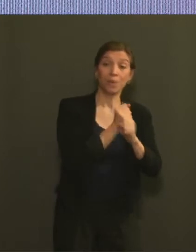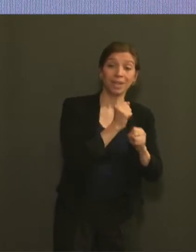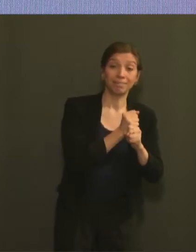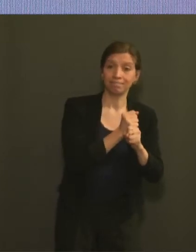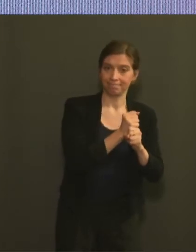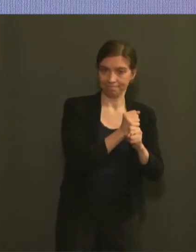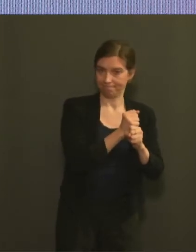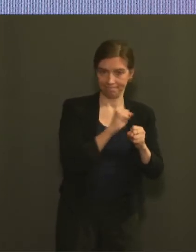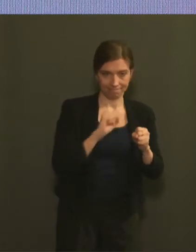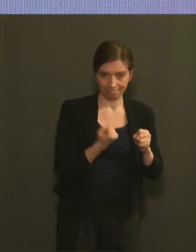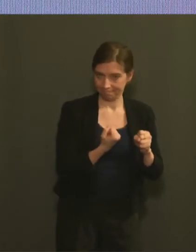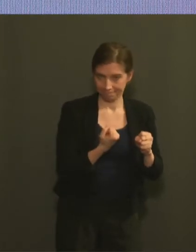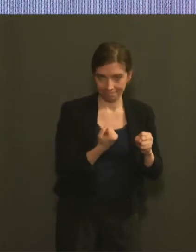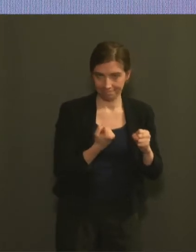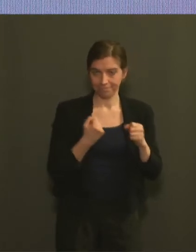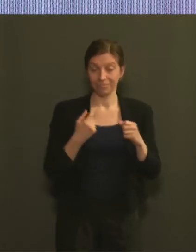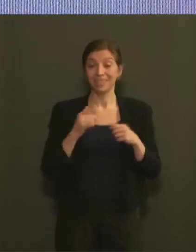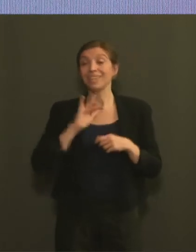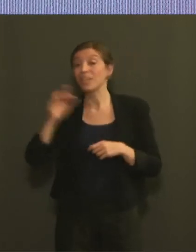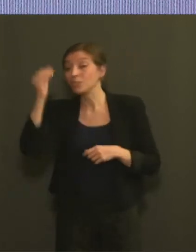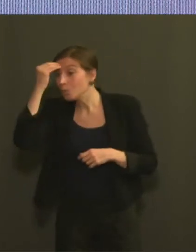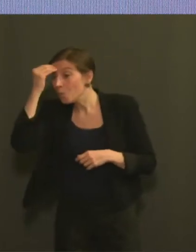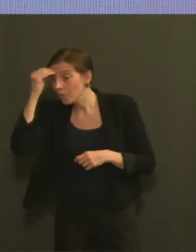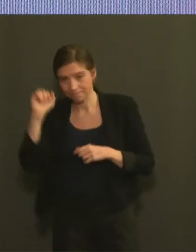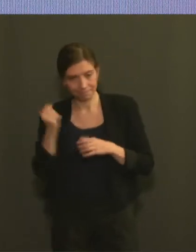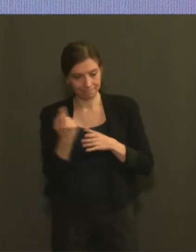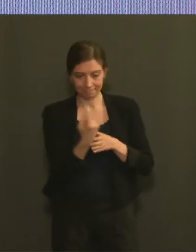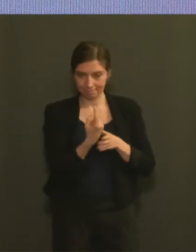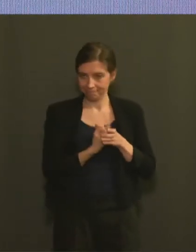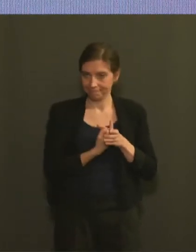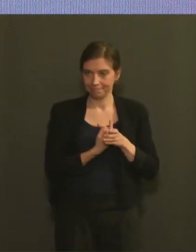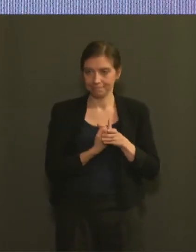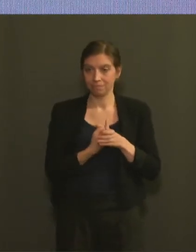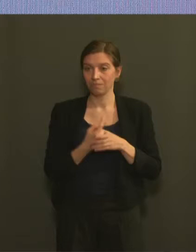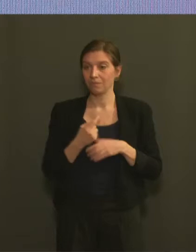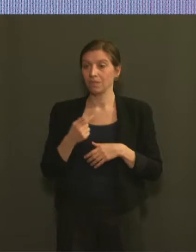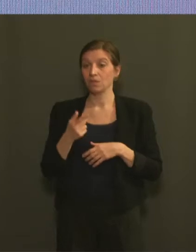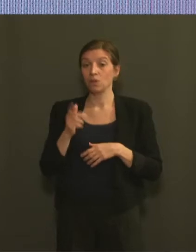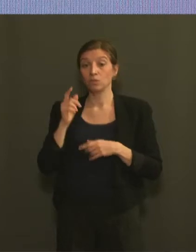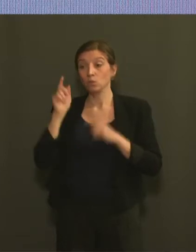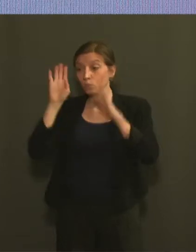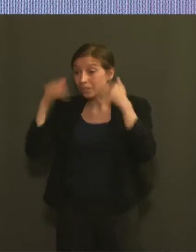au voc foule student dit examen c'est banal castrophe